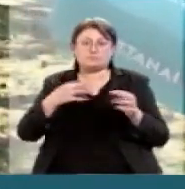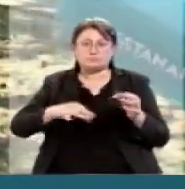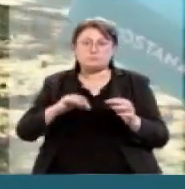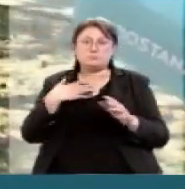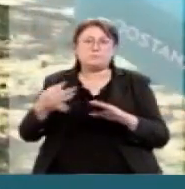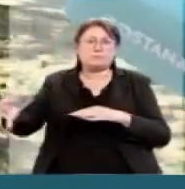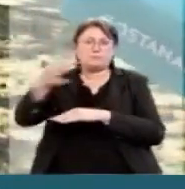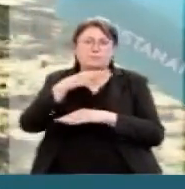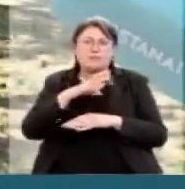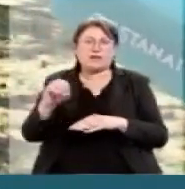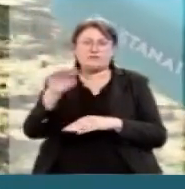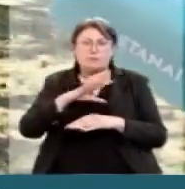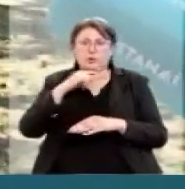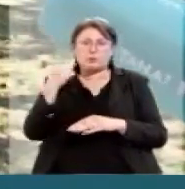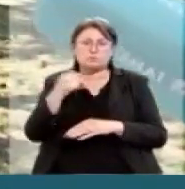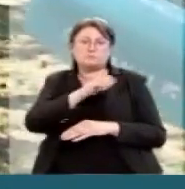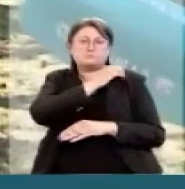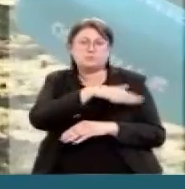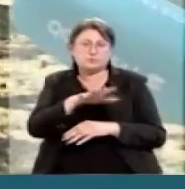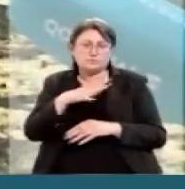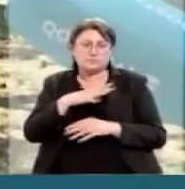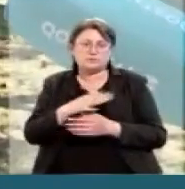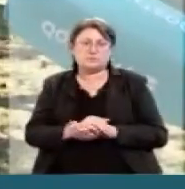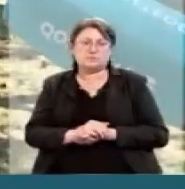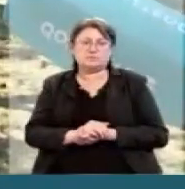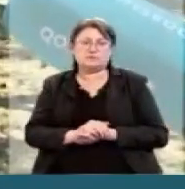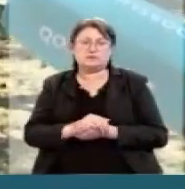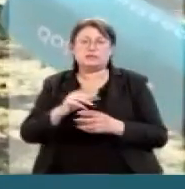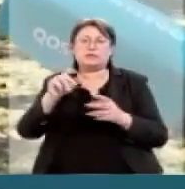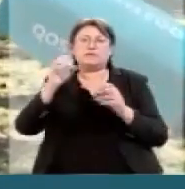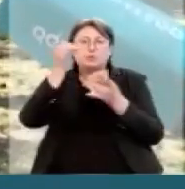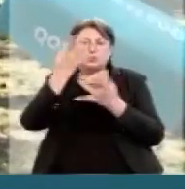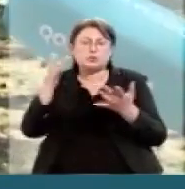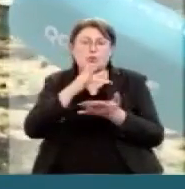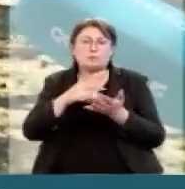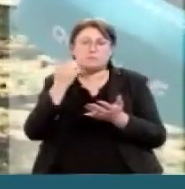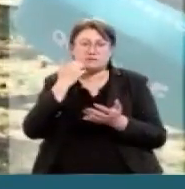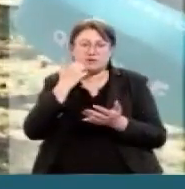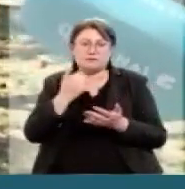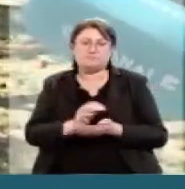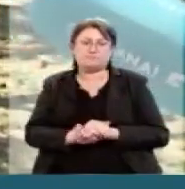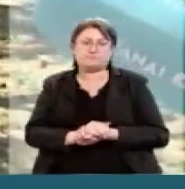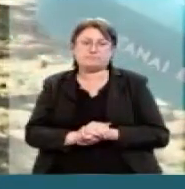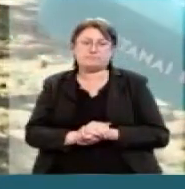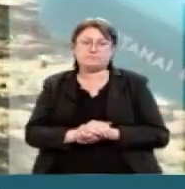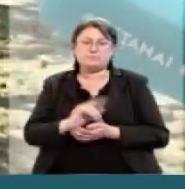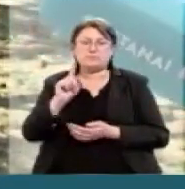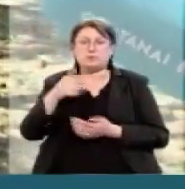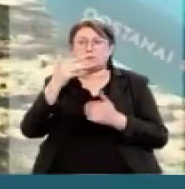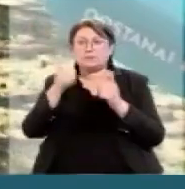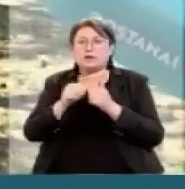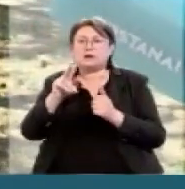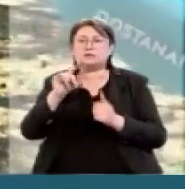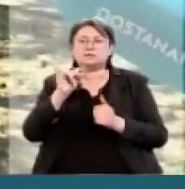Европу, Россию, в Санкт-Петербурге были, в самых культурных городах, Москва. Также наши ближние